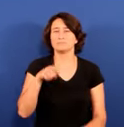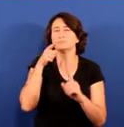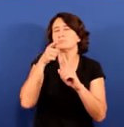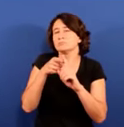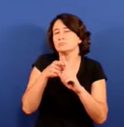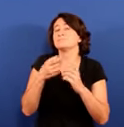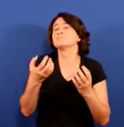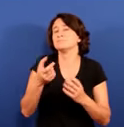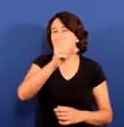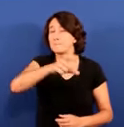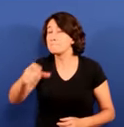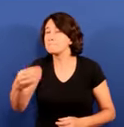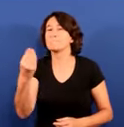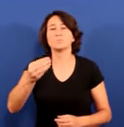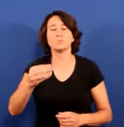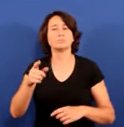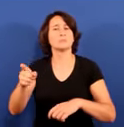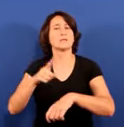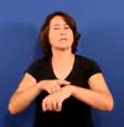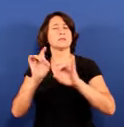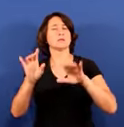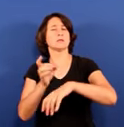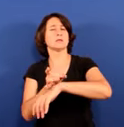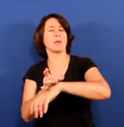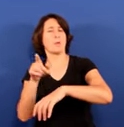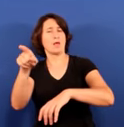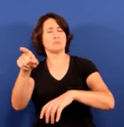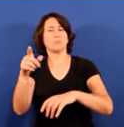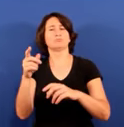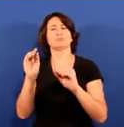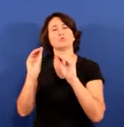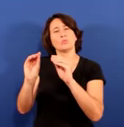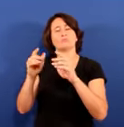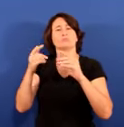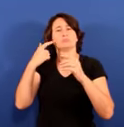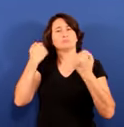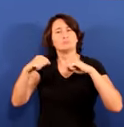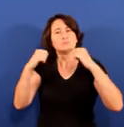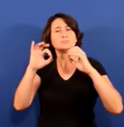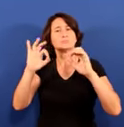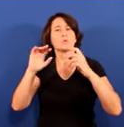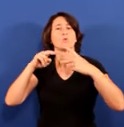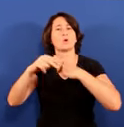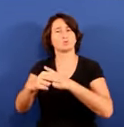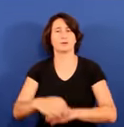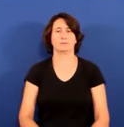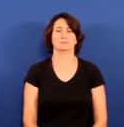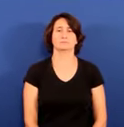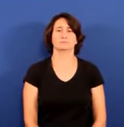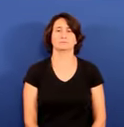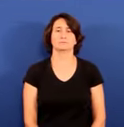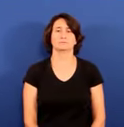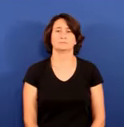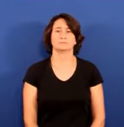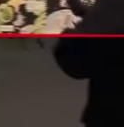hori ikasketan eta administrazioaren arloetako muga gaindituz egin behar dela. Kultura diputatuak gogoratu du, garai oso zailak